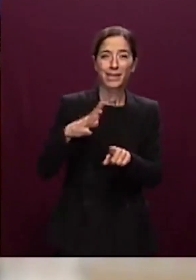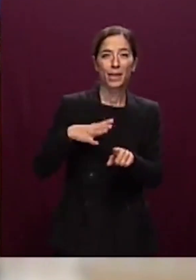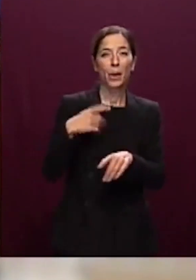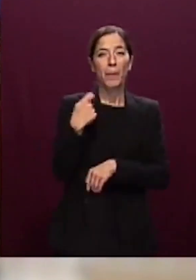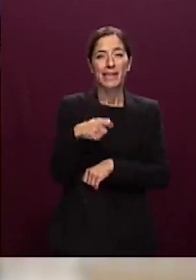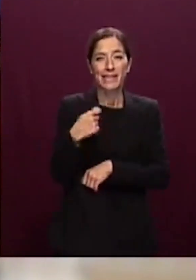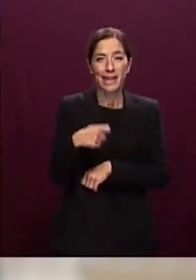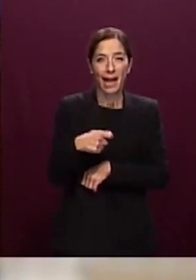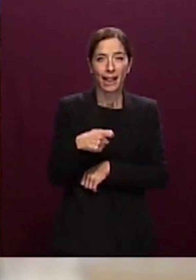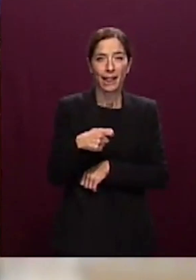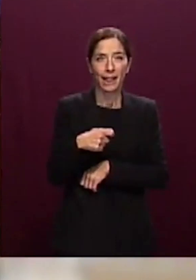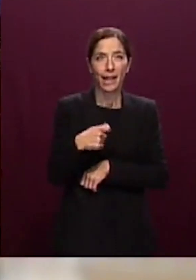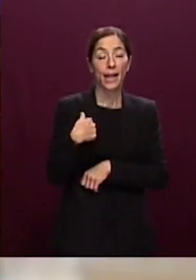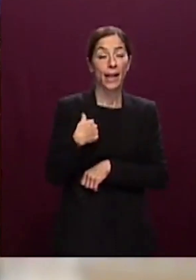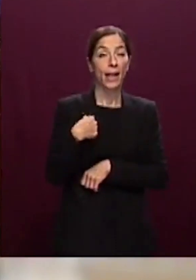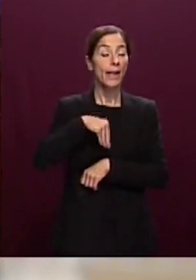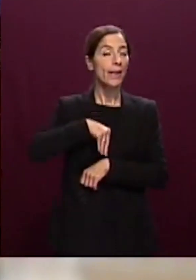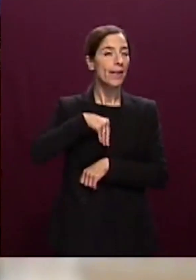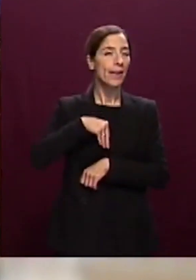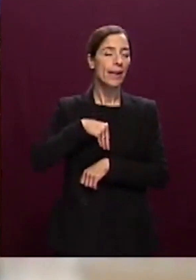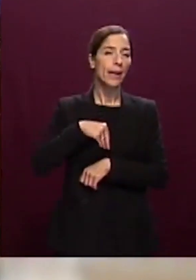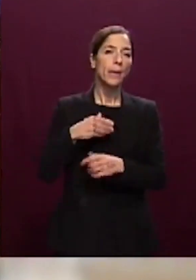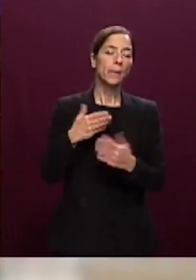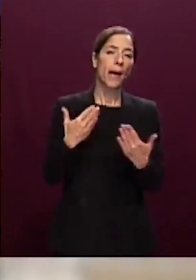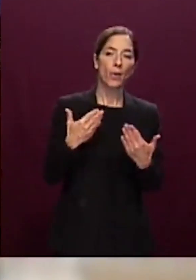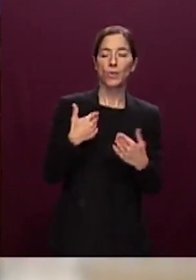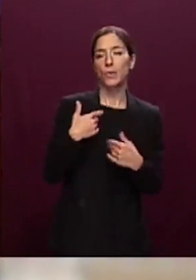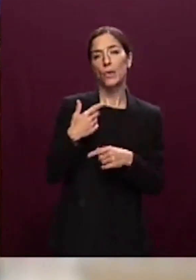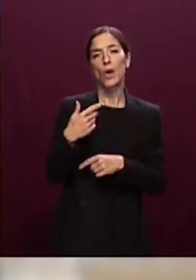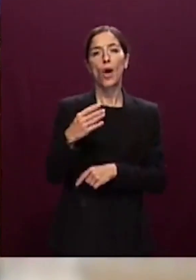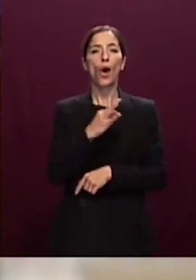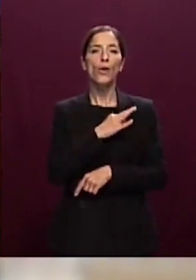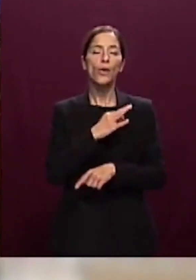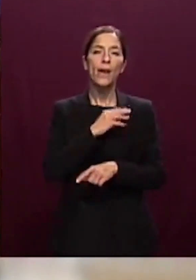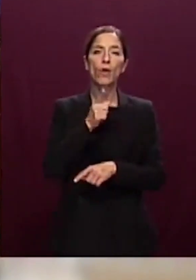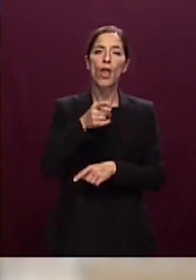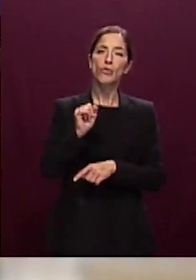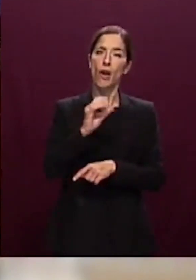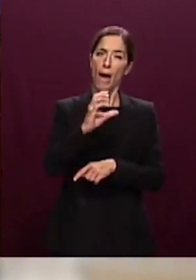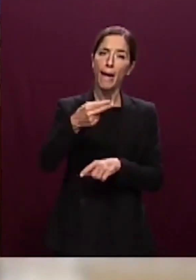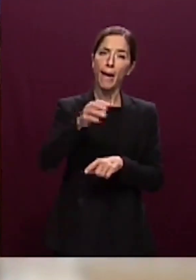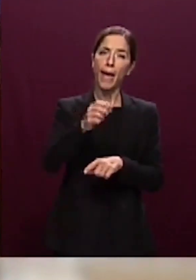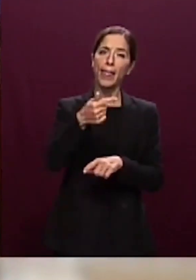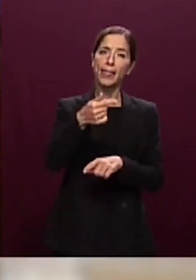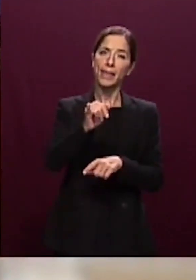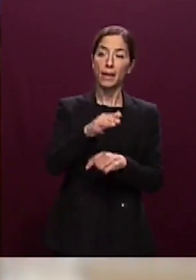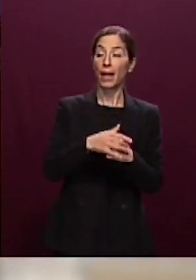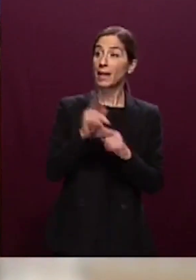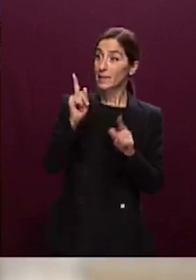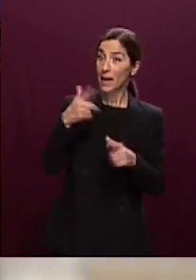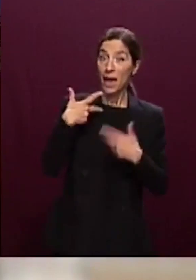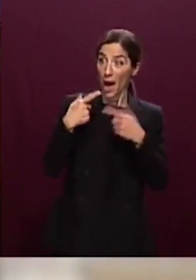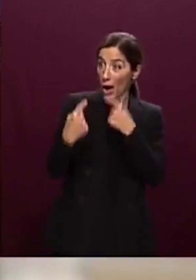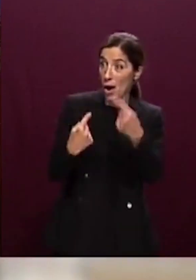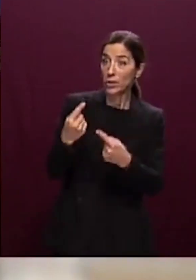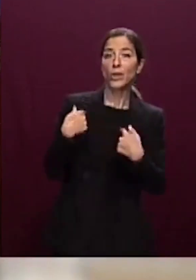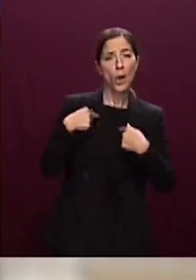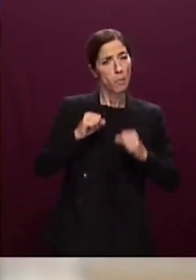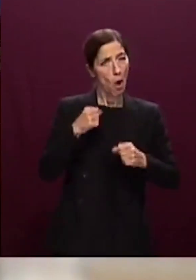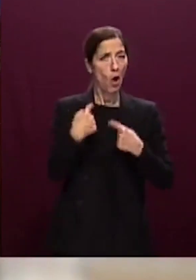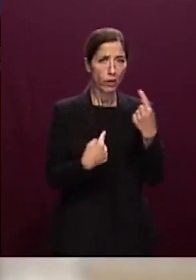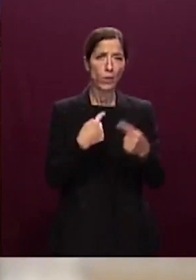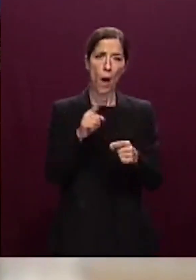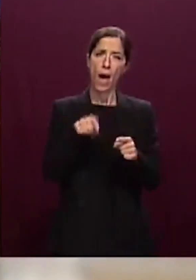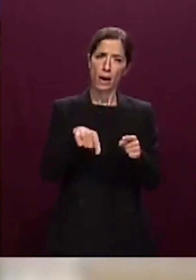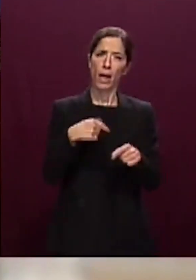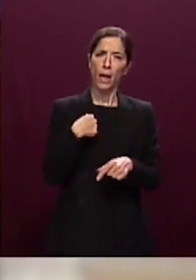che Io posso anche secondo aumenta Io posso anche continuare Posso andare avanti così anche per 40 minuti come